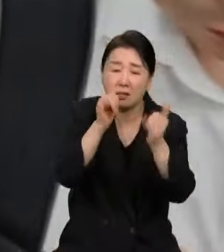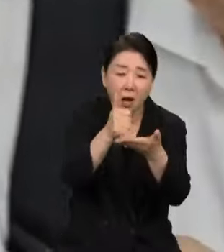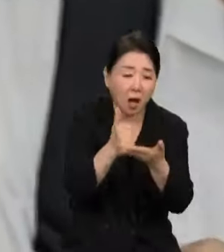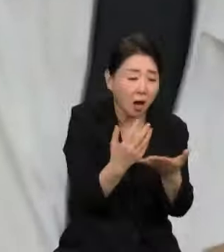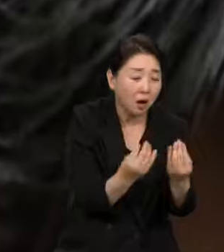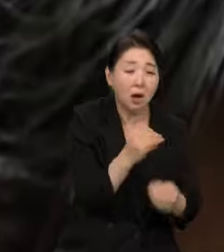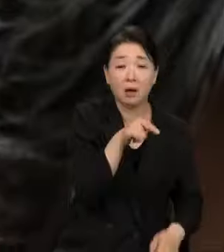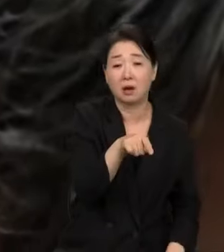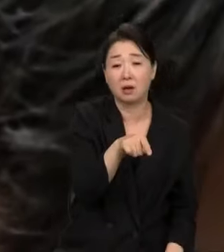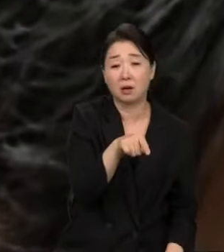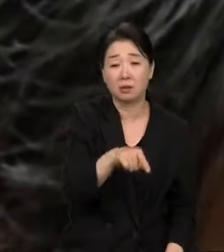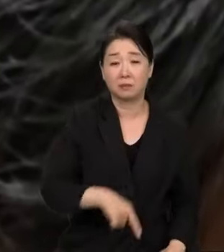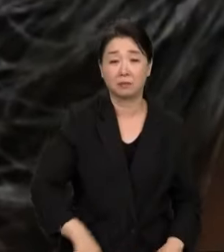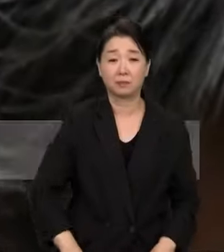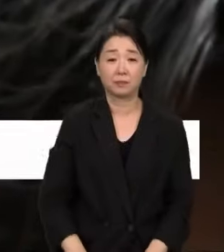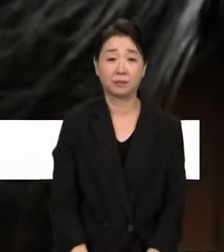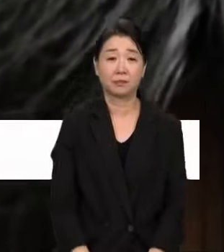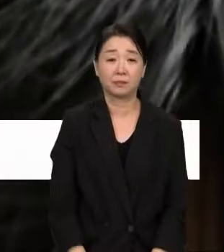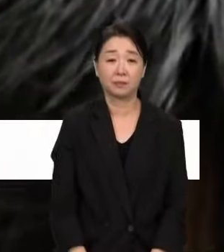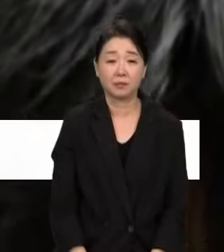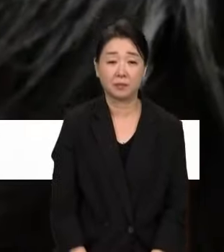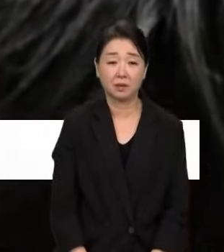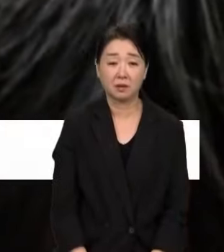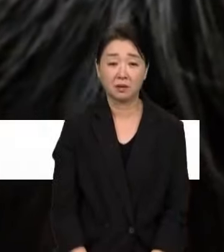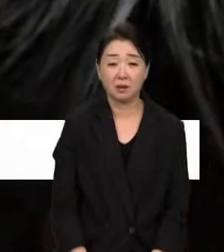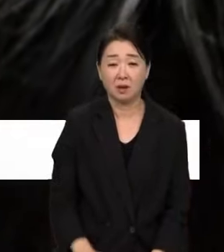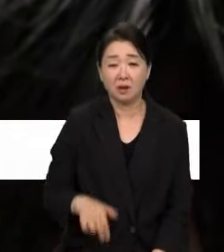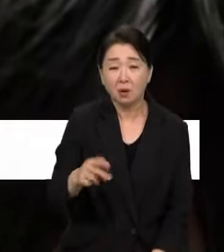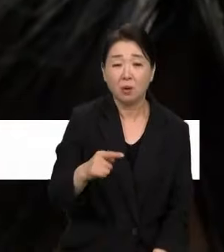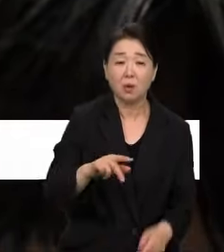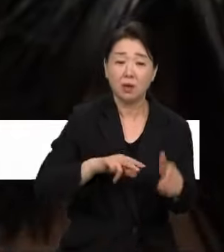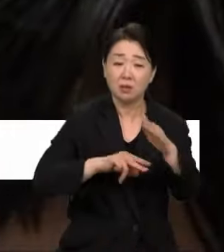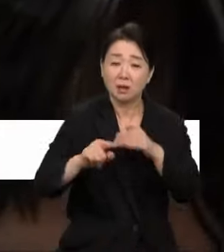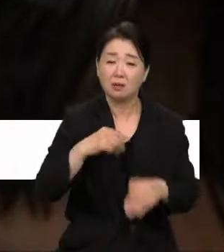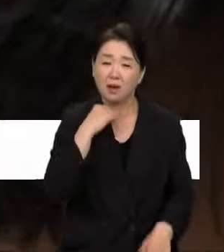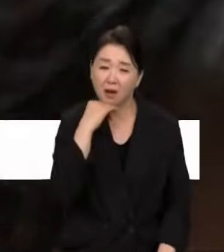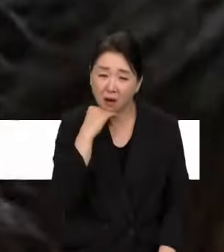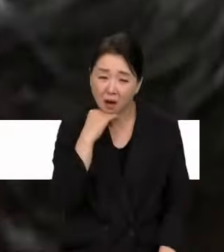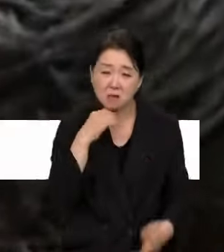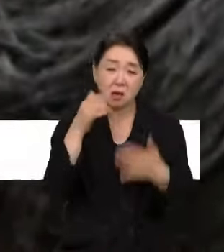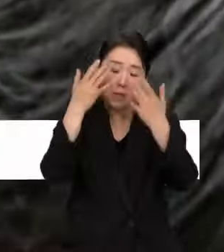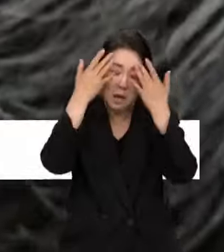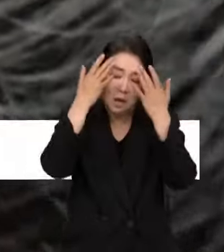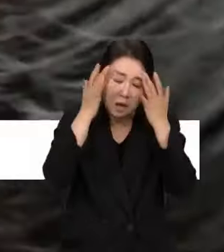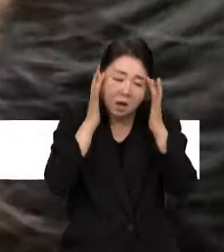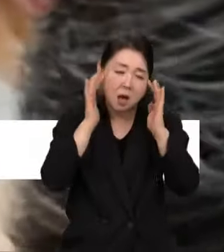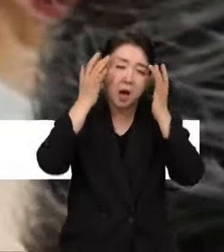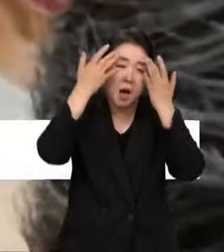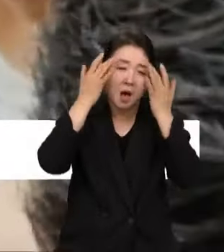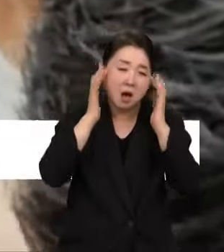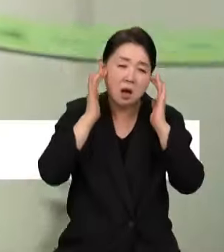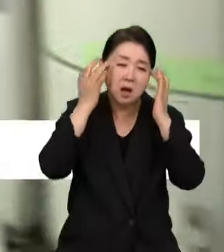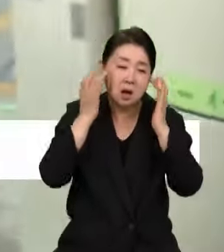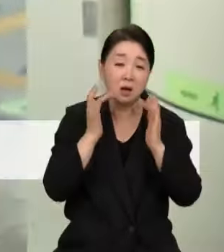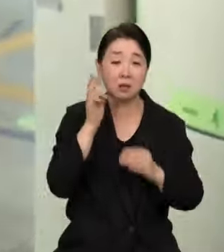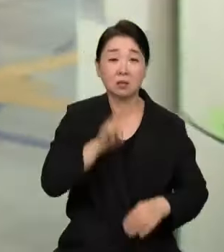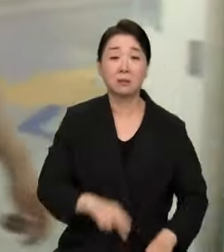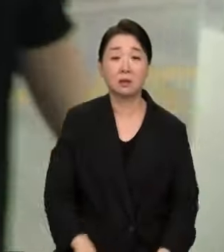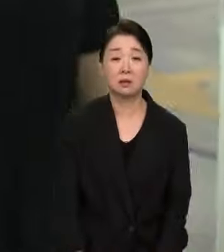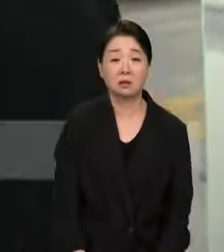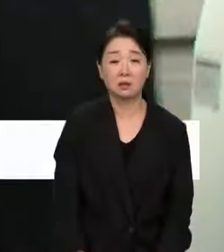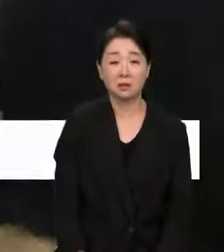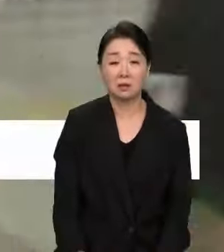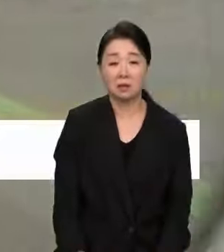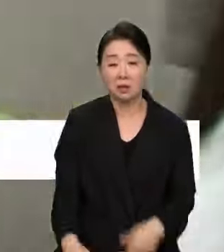속출합니다. 걸어 와가지고 지하철을 계속 기다리고 있으면 땀이 비웃듯이 나가죠. 지하철이